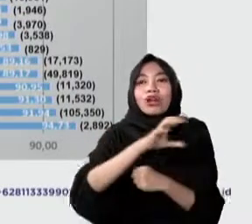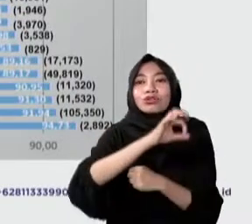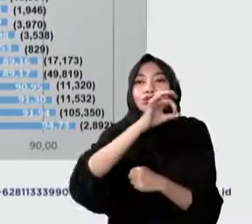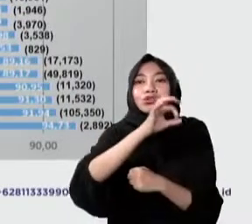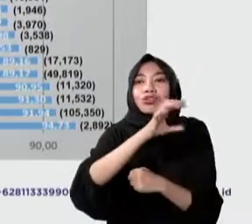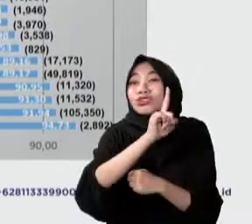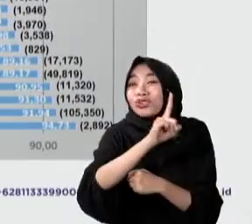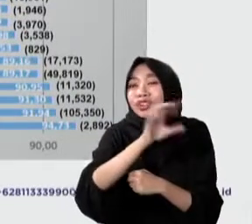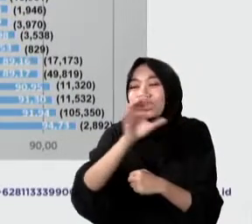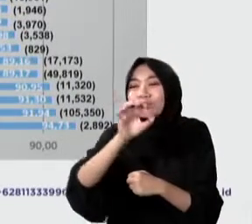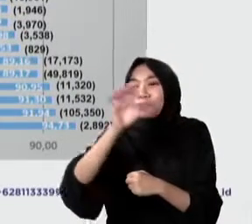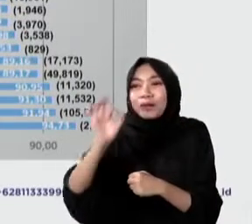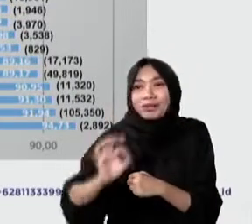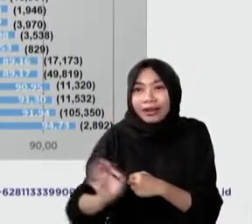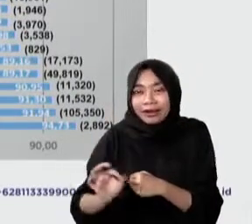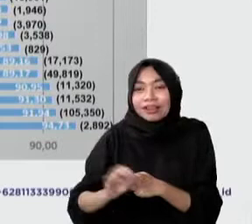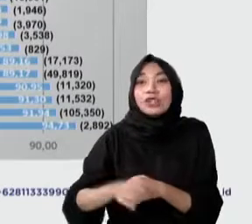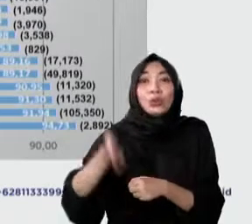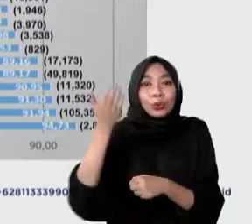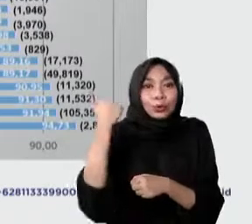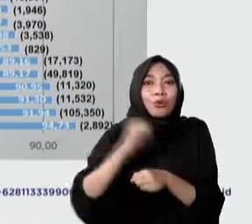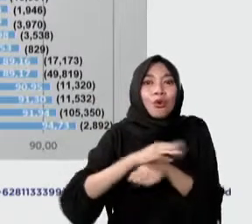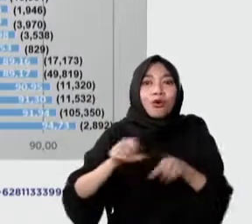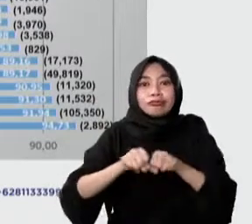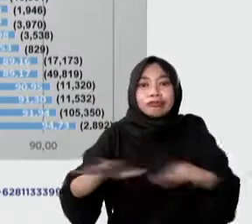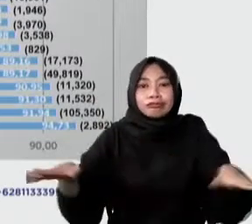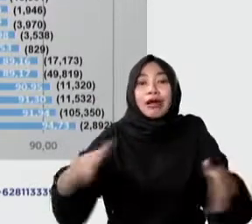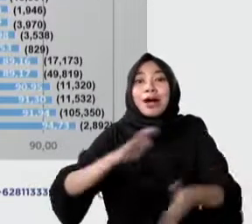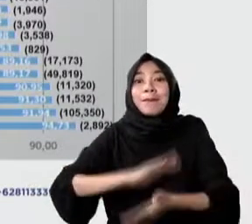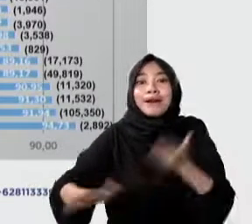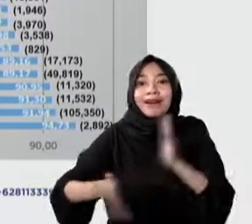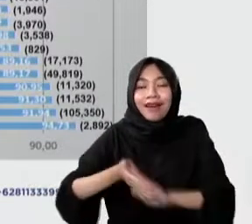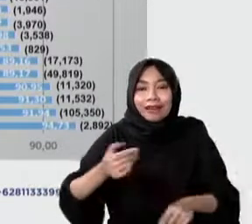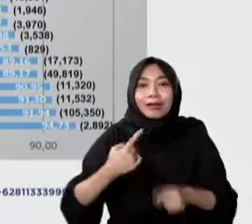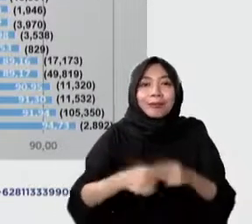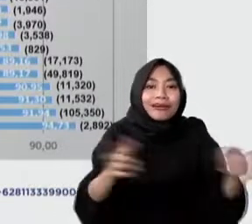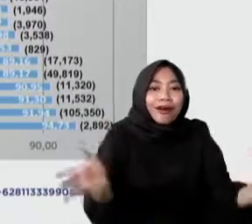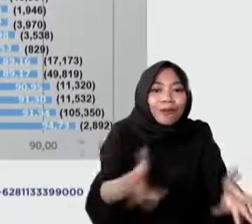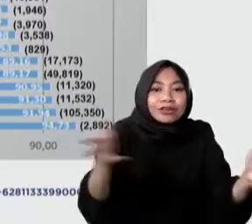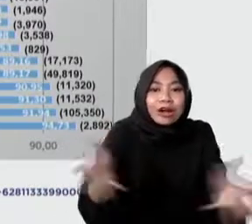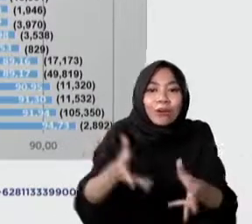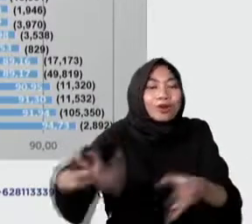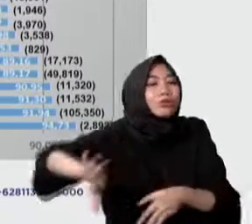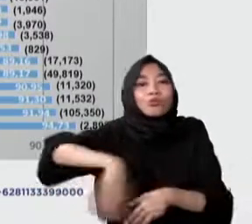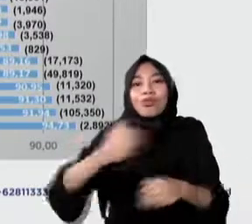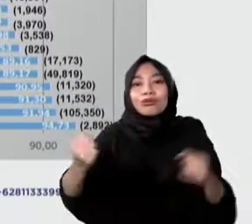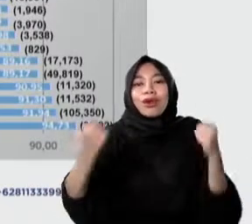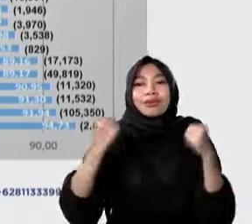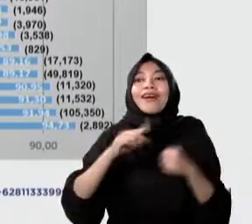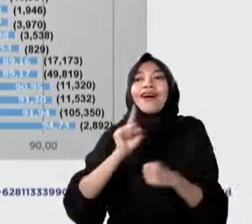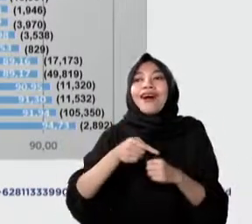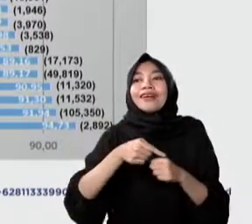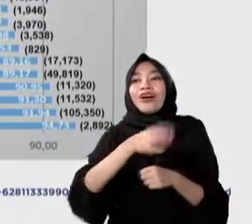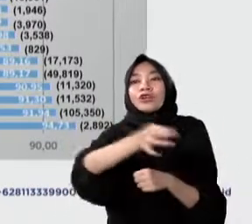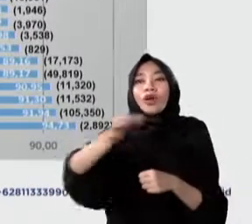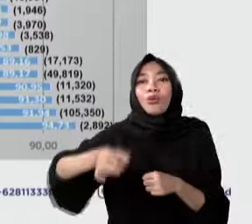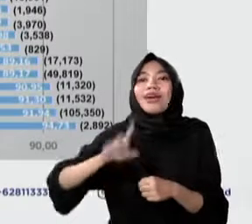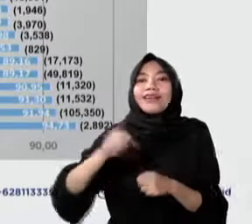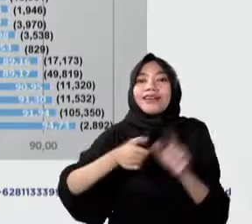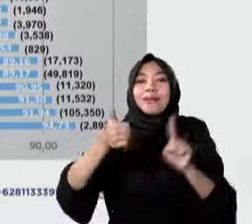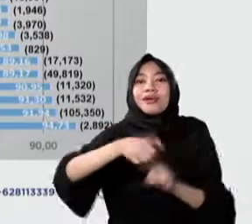nih, artinya sebelumnya pernah terdampak COVID-19, tapi semuanya sudah sembuh. Nah, ini ada di 16 kabupaten